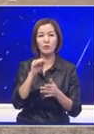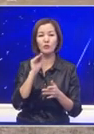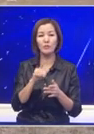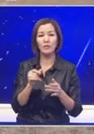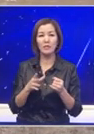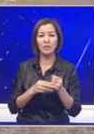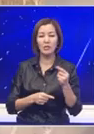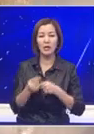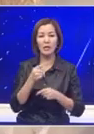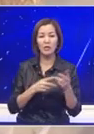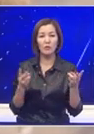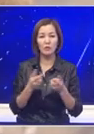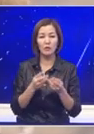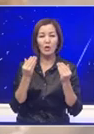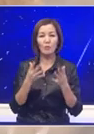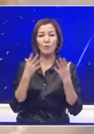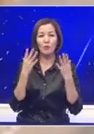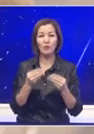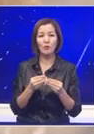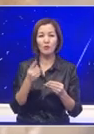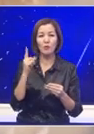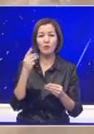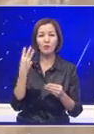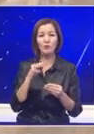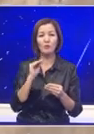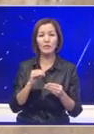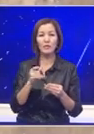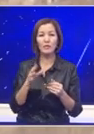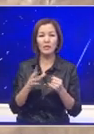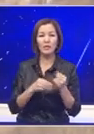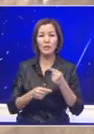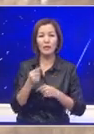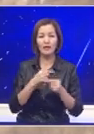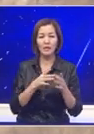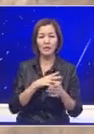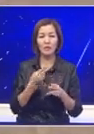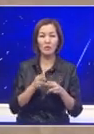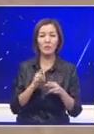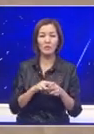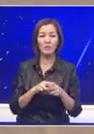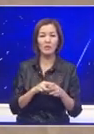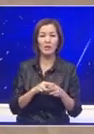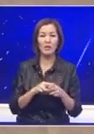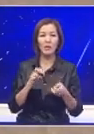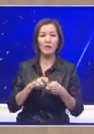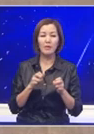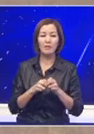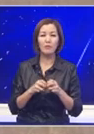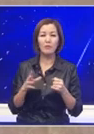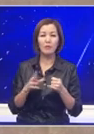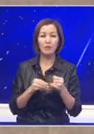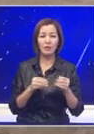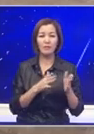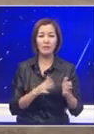мемлекетке қайтарылуы тиіс еді. Бүгінде 130 мың гектарға жуық жайылымдық жер қайтарылыпты. Осылайша жыр болған жайылым мәселесі